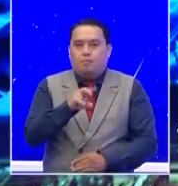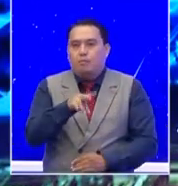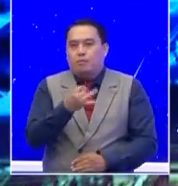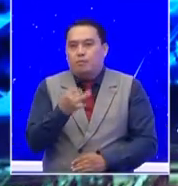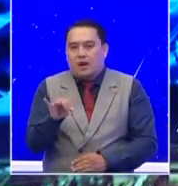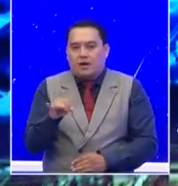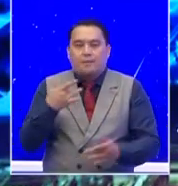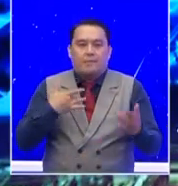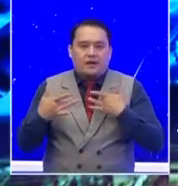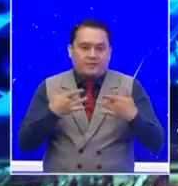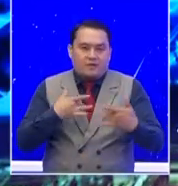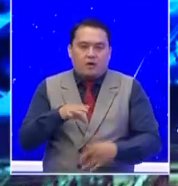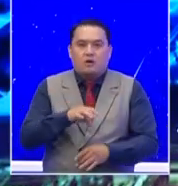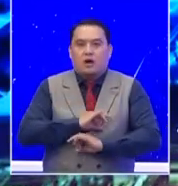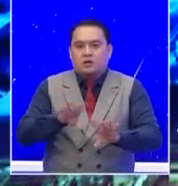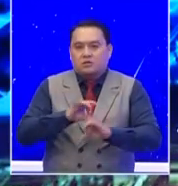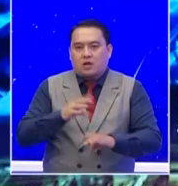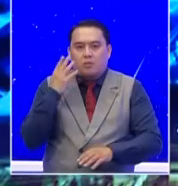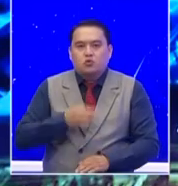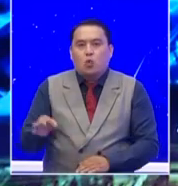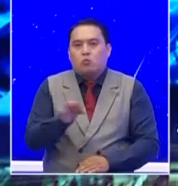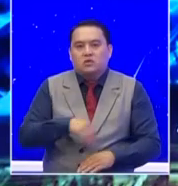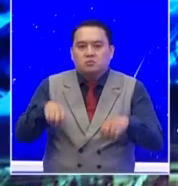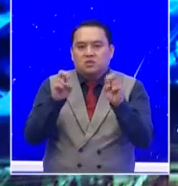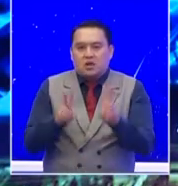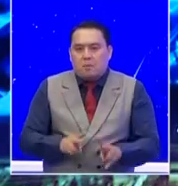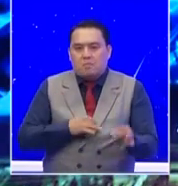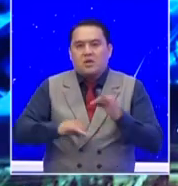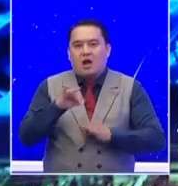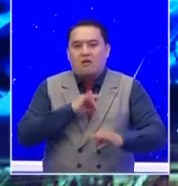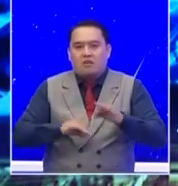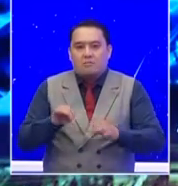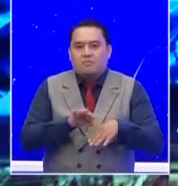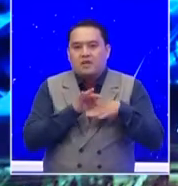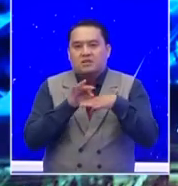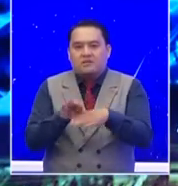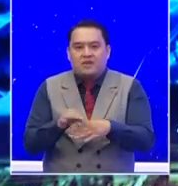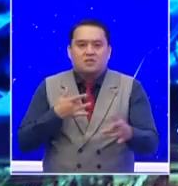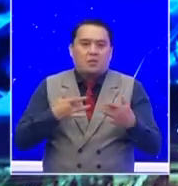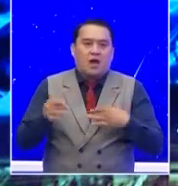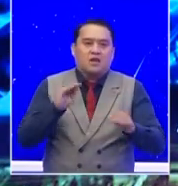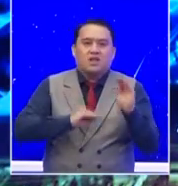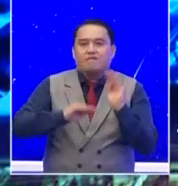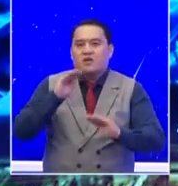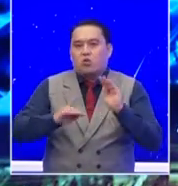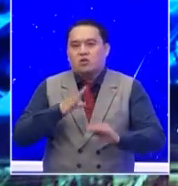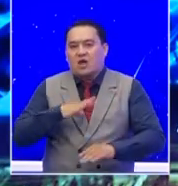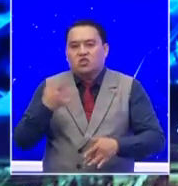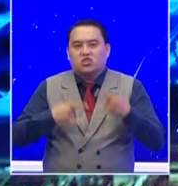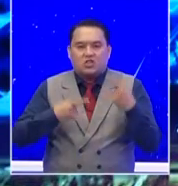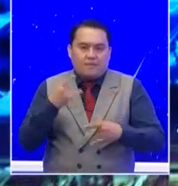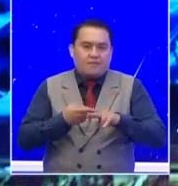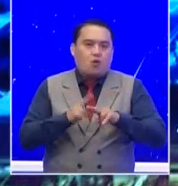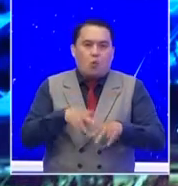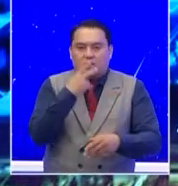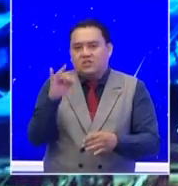автор песни aiders specular приехавший в алматинскую область специально для переговоров о постановке спектакля в нашем театре по